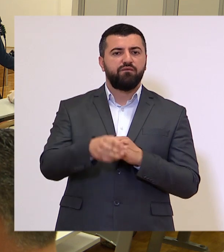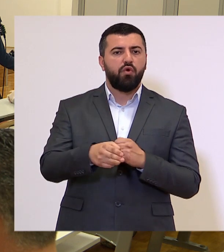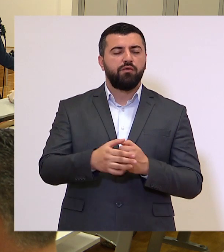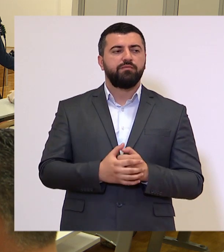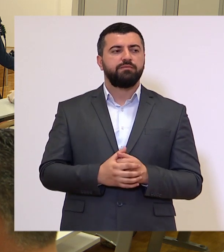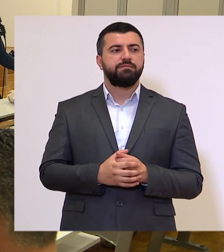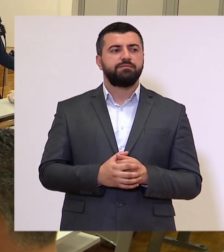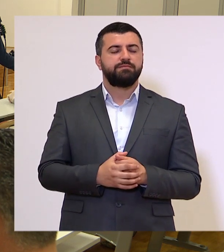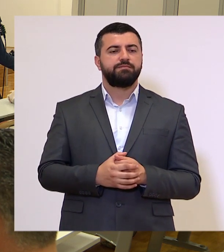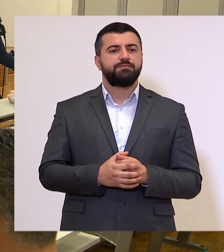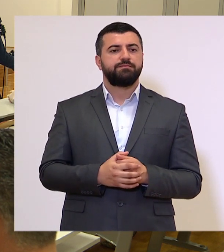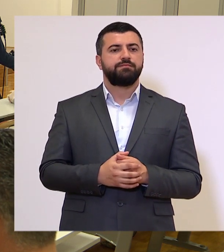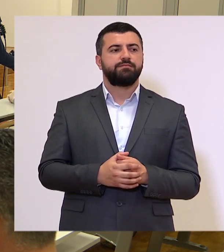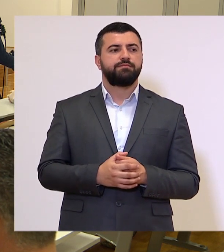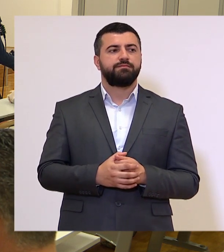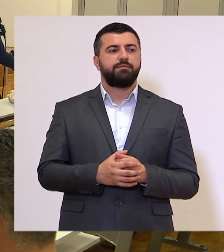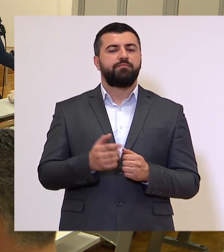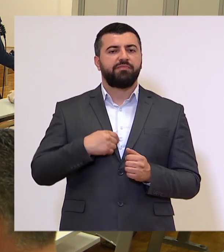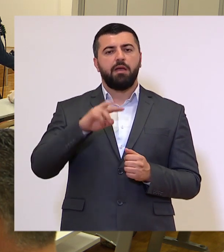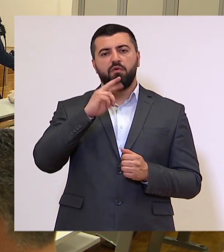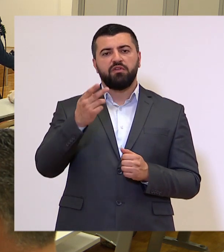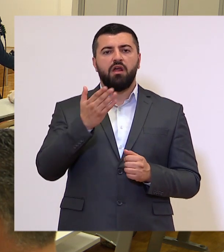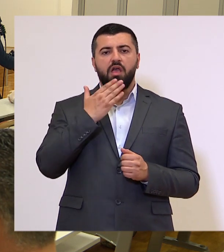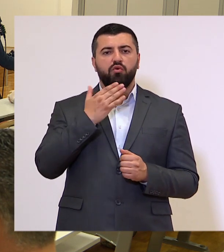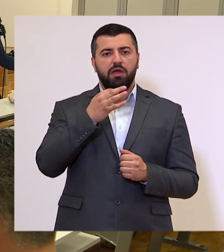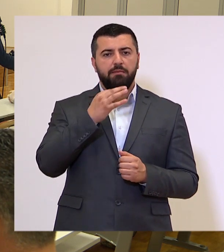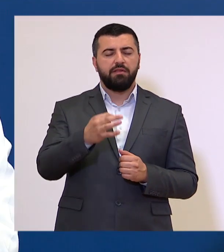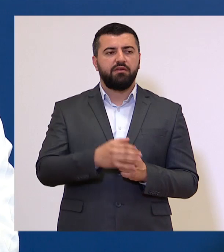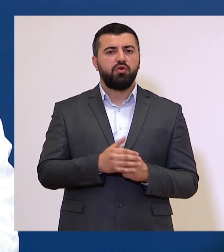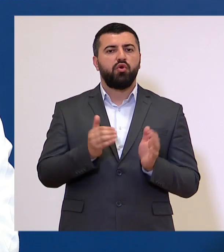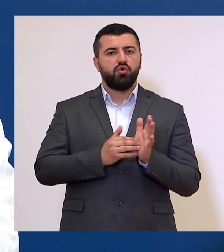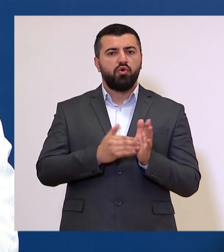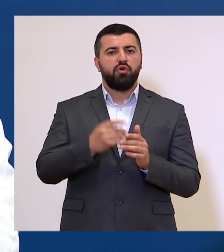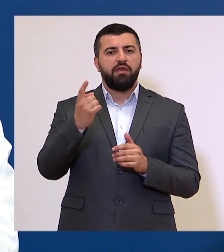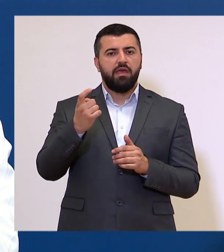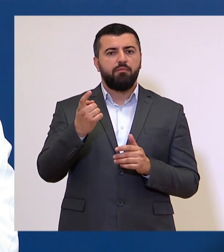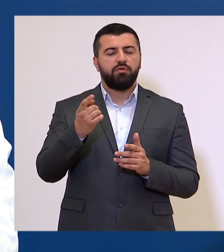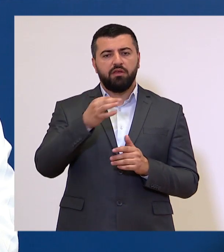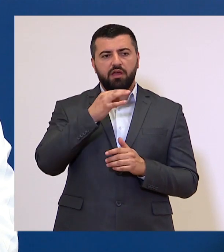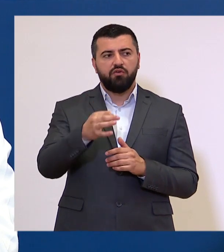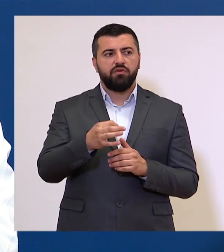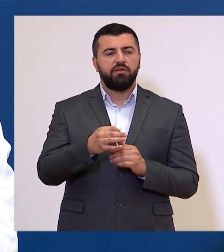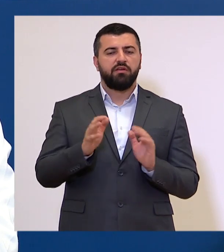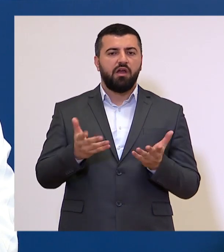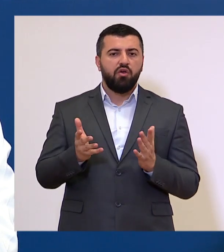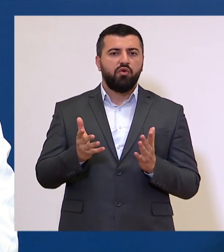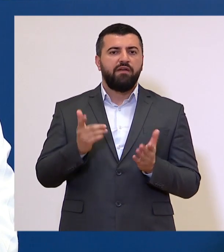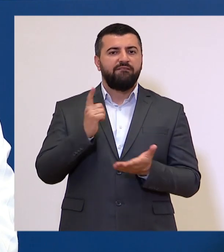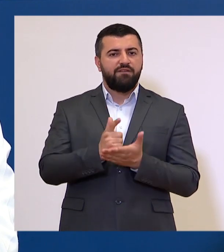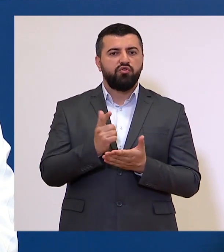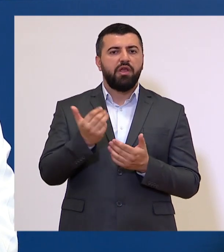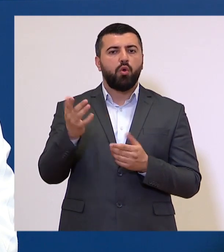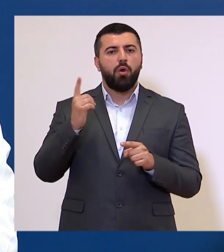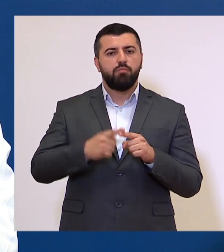ukinule? Pa ja bih odgovorio vrlo jednostavno na ovo pitanje. I još je rano o tome da govorimo. Kako smo već